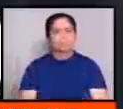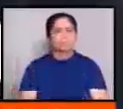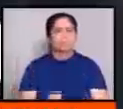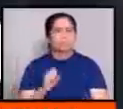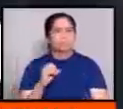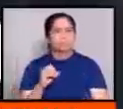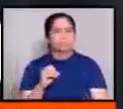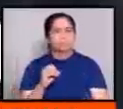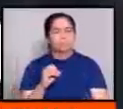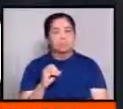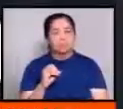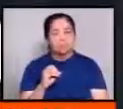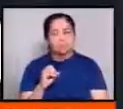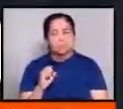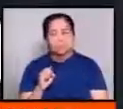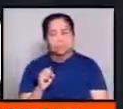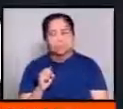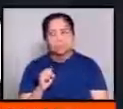So,